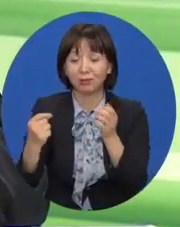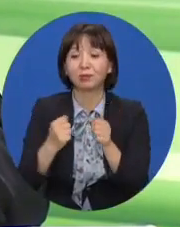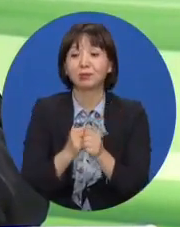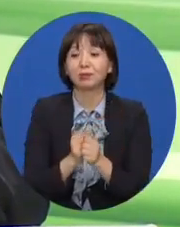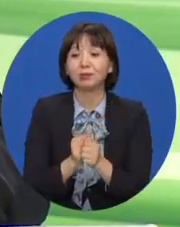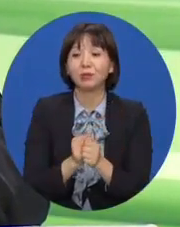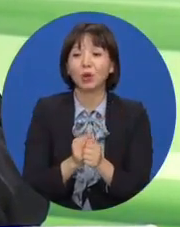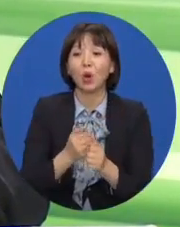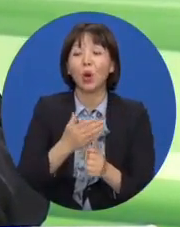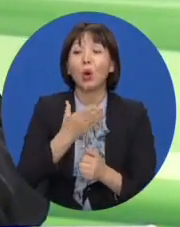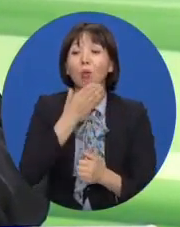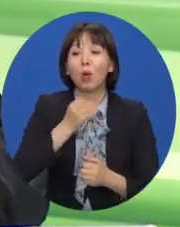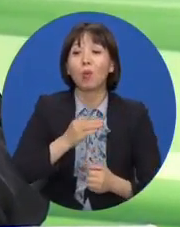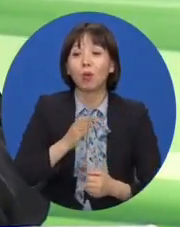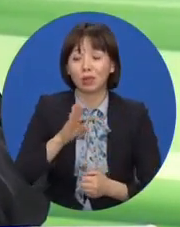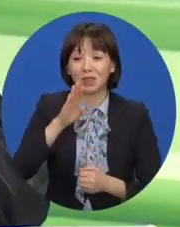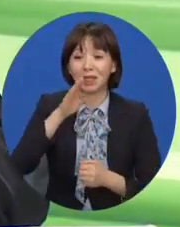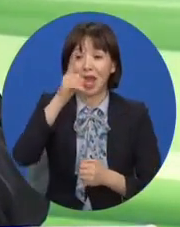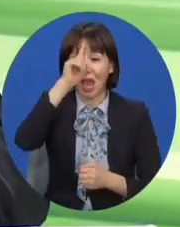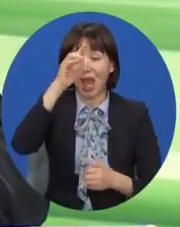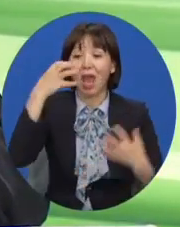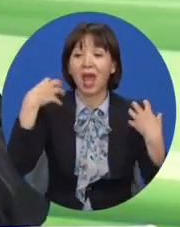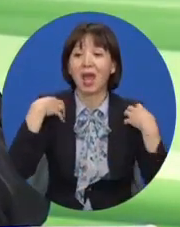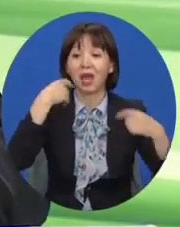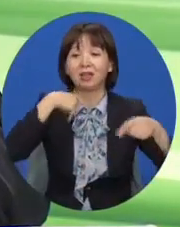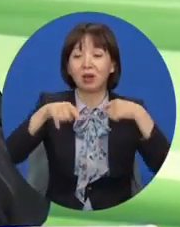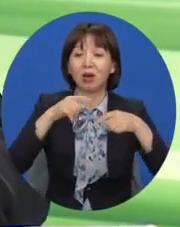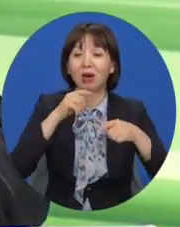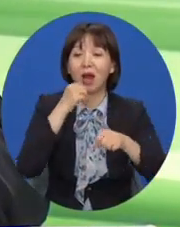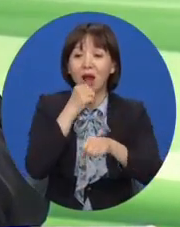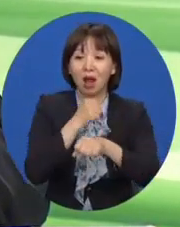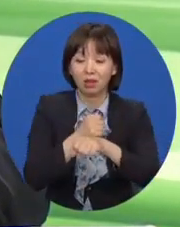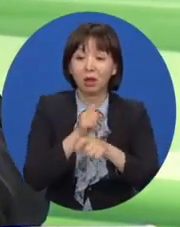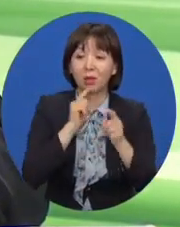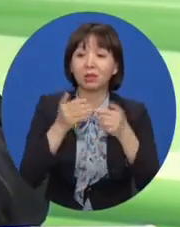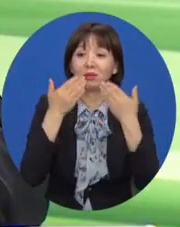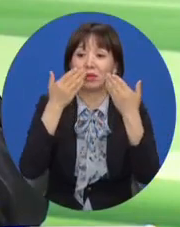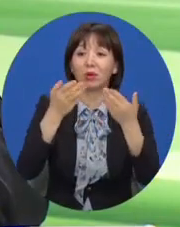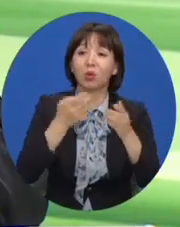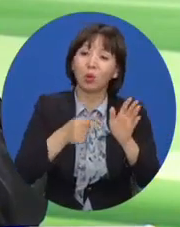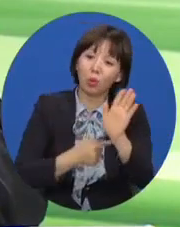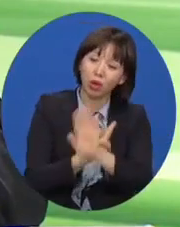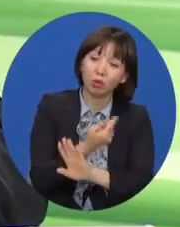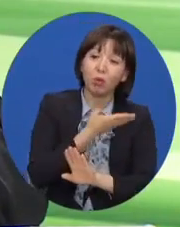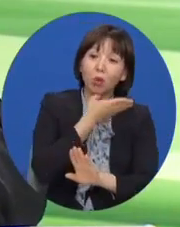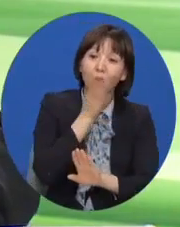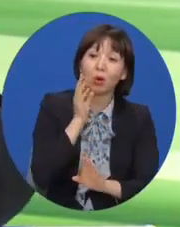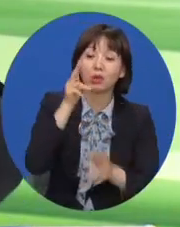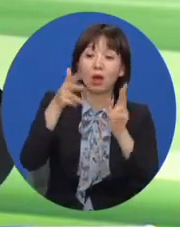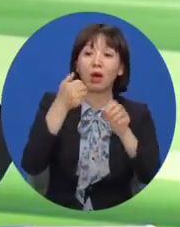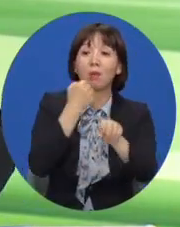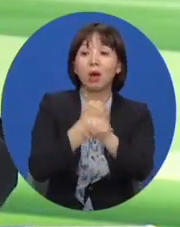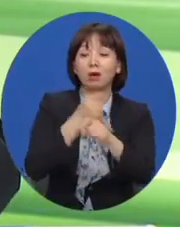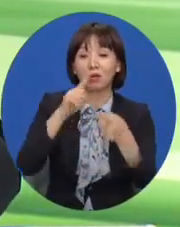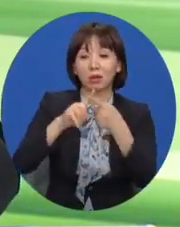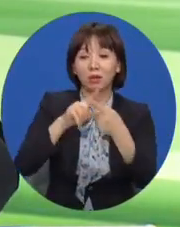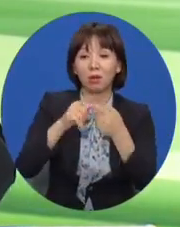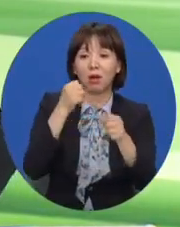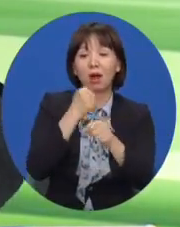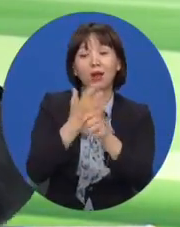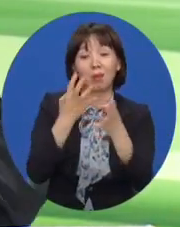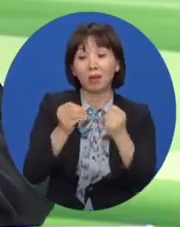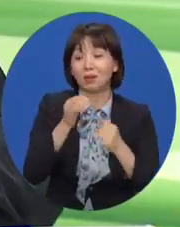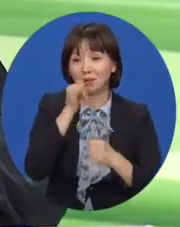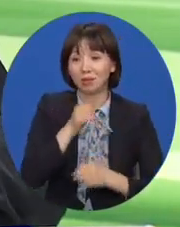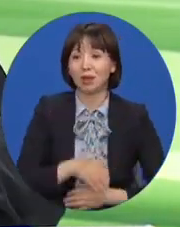그 보건복지 행정을 하겠다는 말씀을 드리고 그 외에도 뭐 고령화 사업에 대해서 정말 너무나 할 게 많습니다. 지금